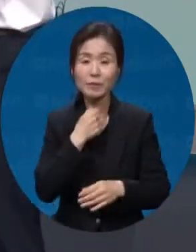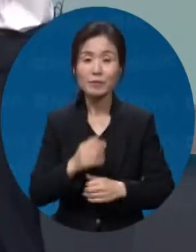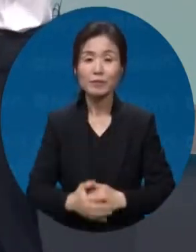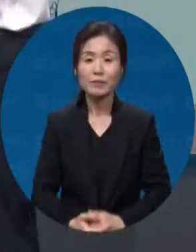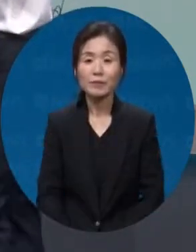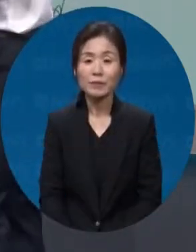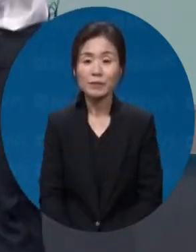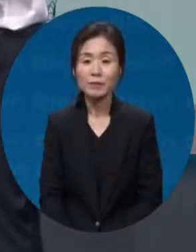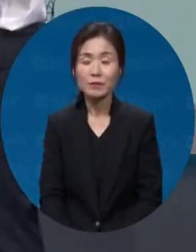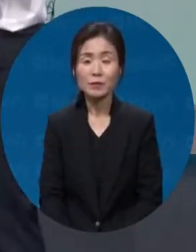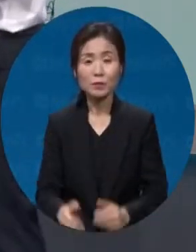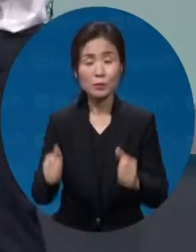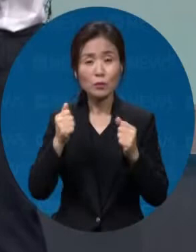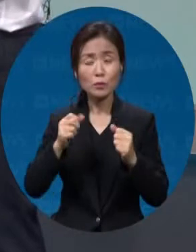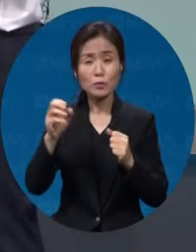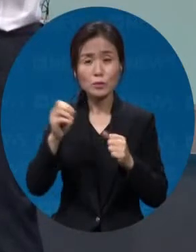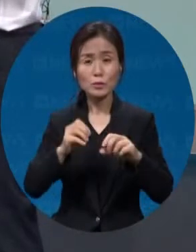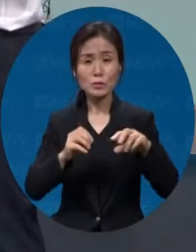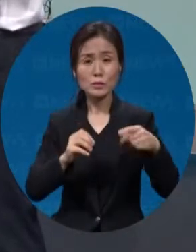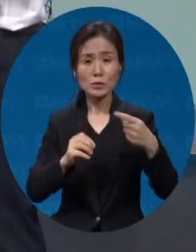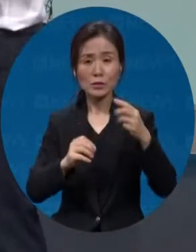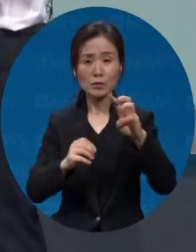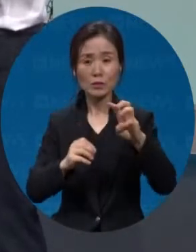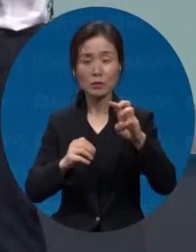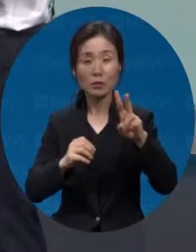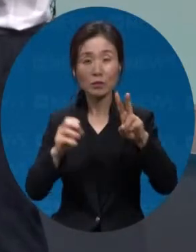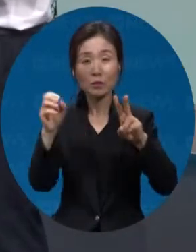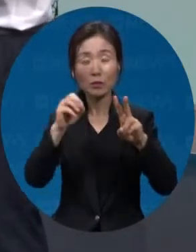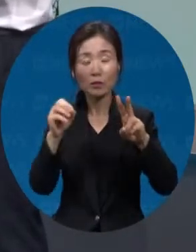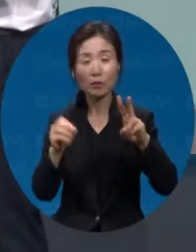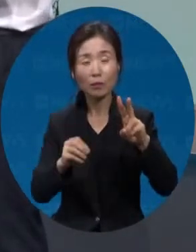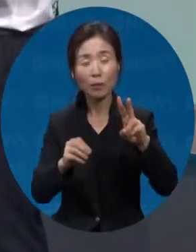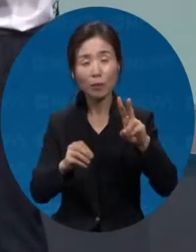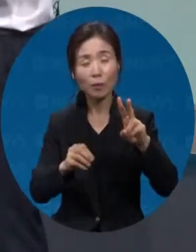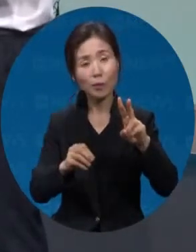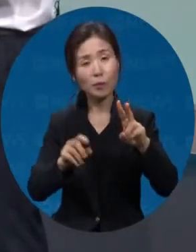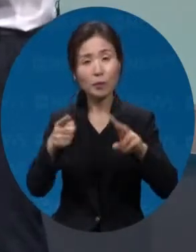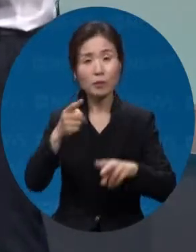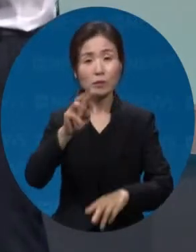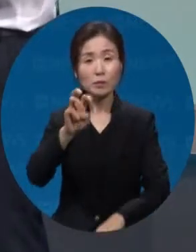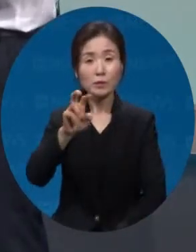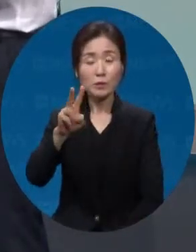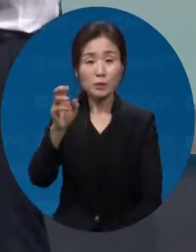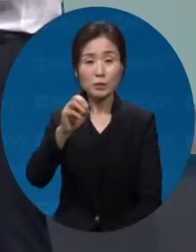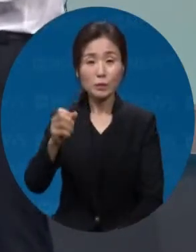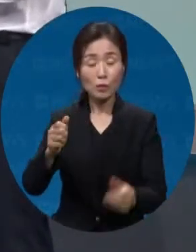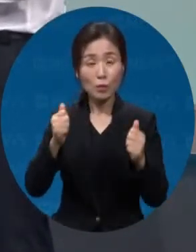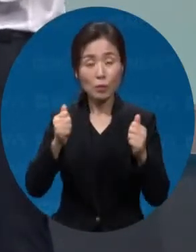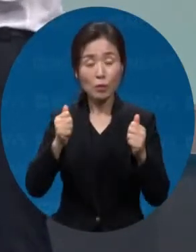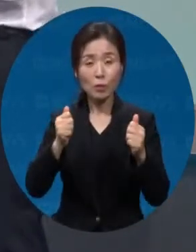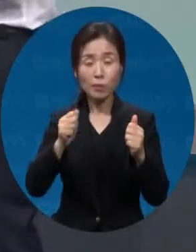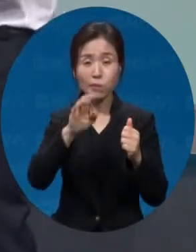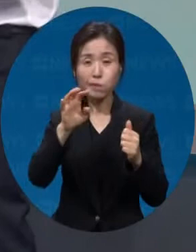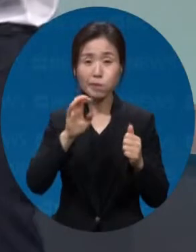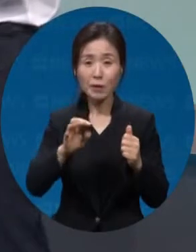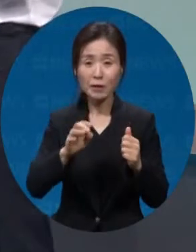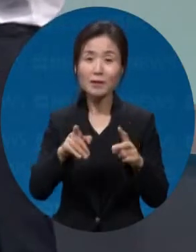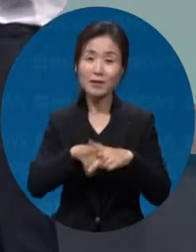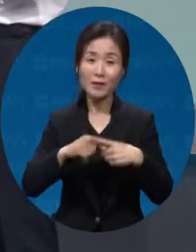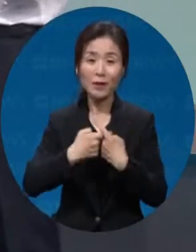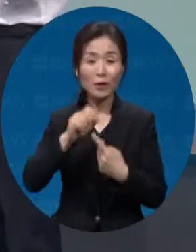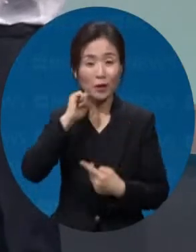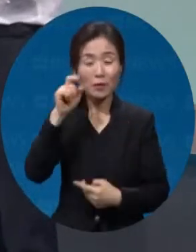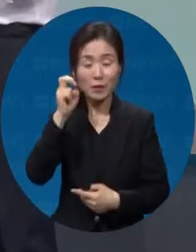첫 소식부터 보겠습니다 졸업 율 103 12% 다 어떻게 132 2% 가 졸업을 합니까 4 언뜻 이해가 안 가실 수도